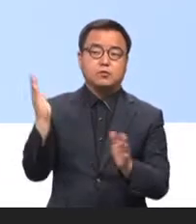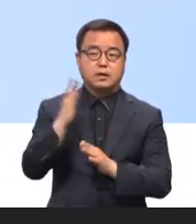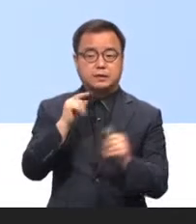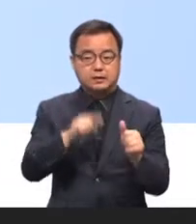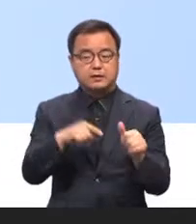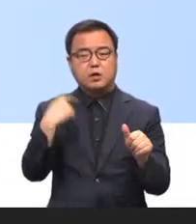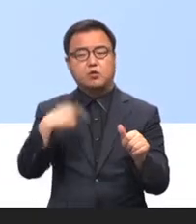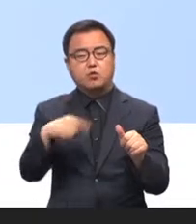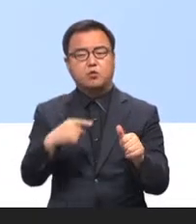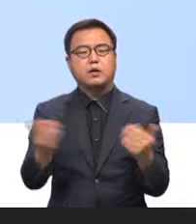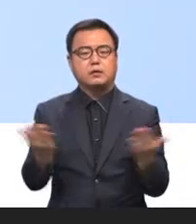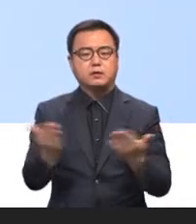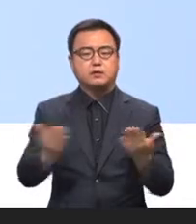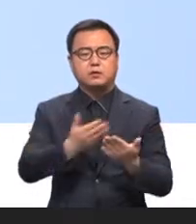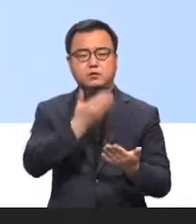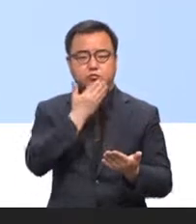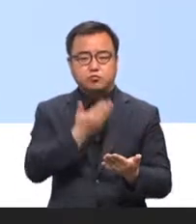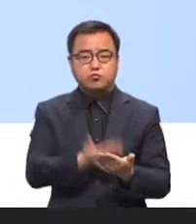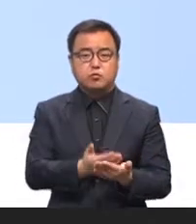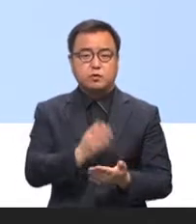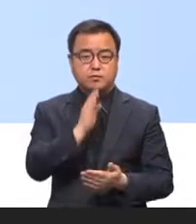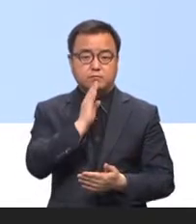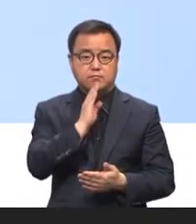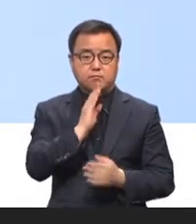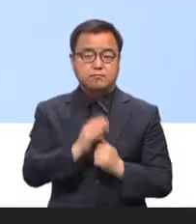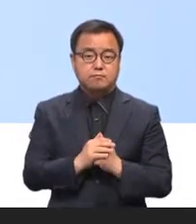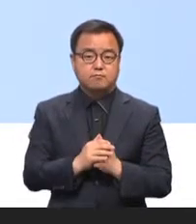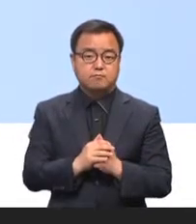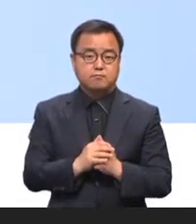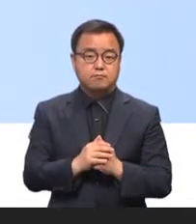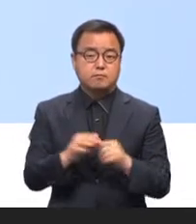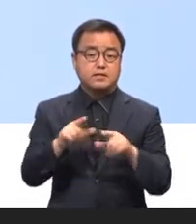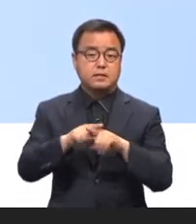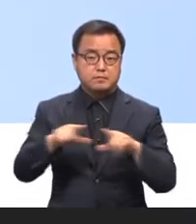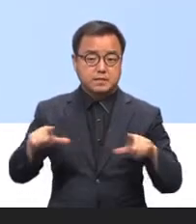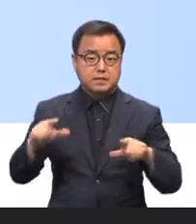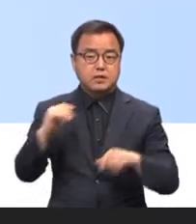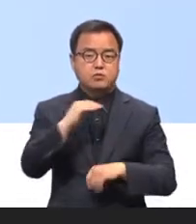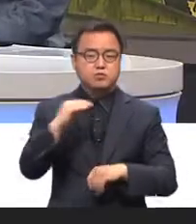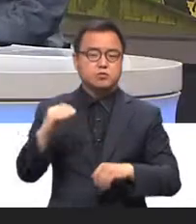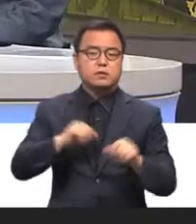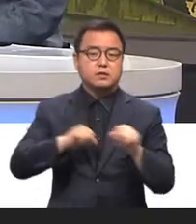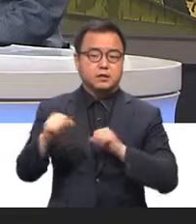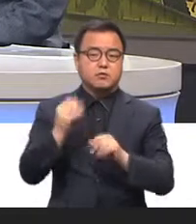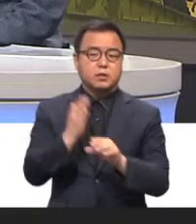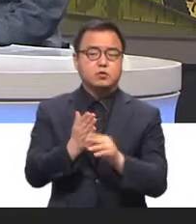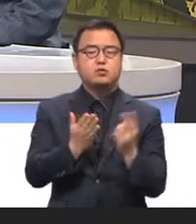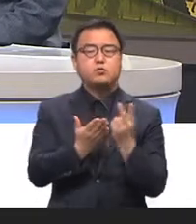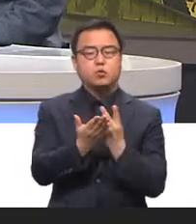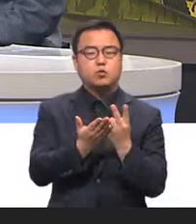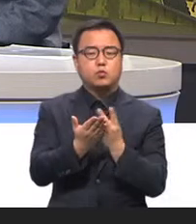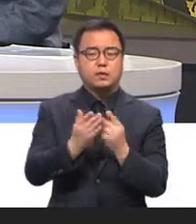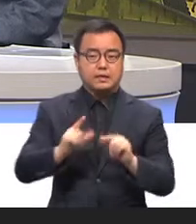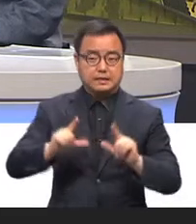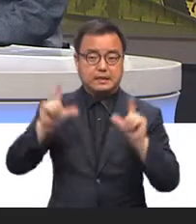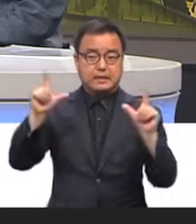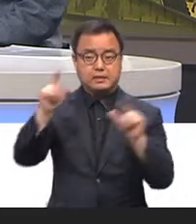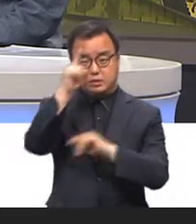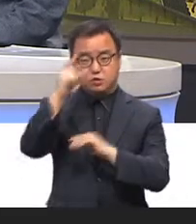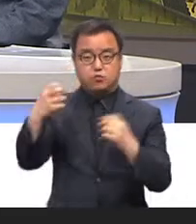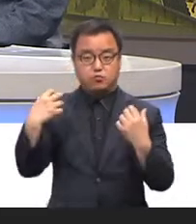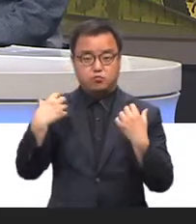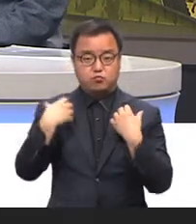굉장히 중요하다고 생각하는데요 그게 어 그러니까 민간차원에서 진행하고 있는 독도의 날을 정부